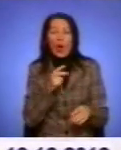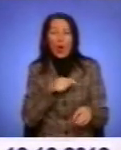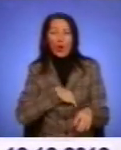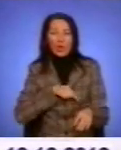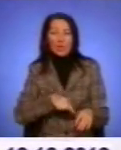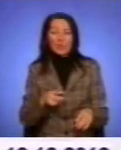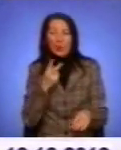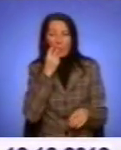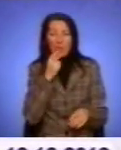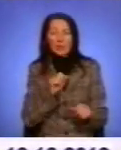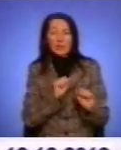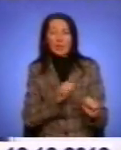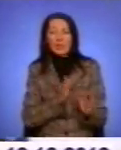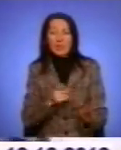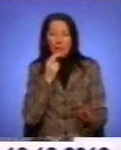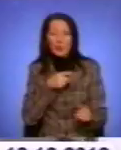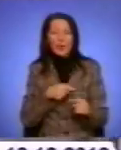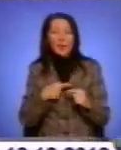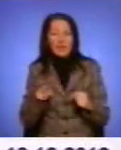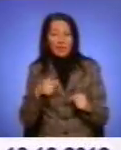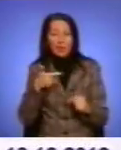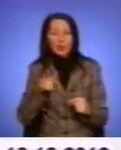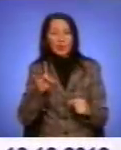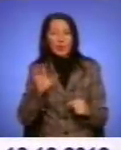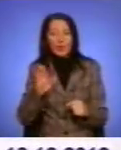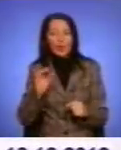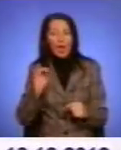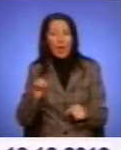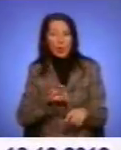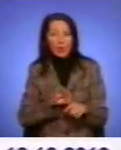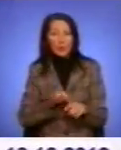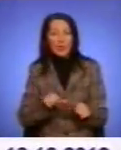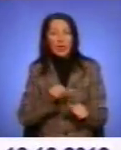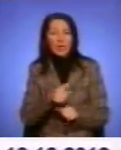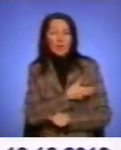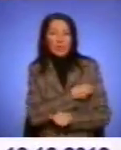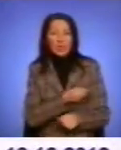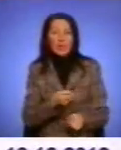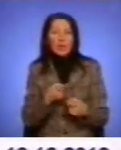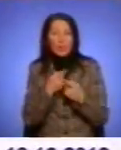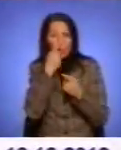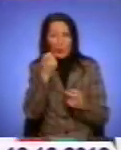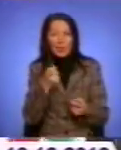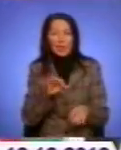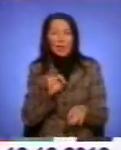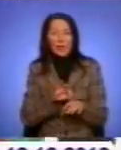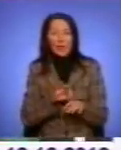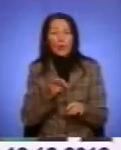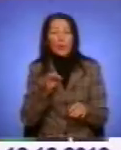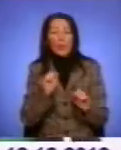лише від грипу, але й від інших гострих респіраторних захворювань. Окрім вакцинації, запобігти інфекційним захворюванням